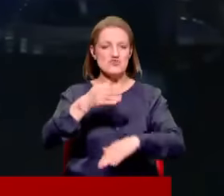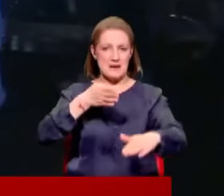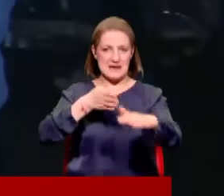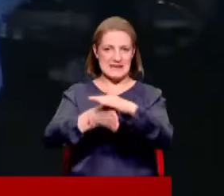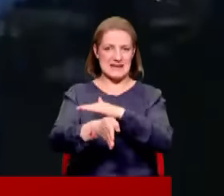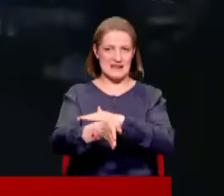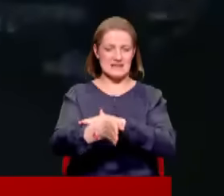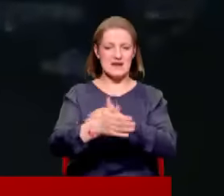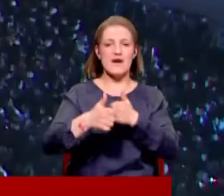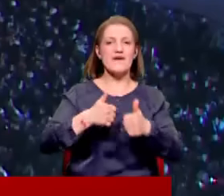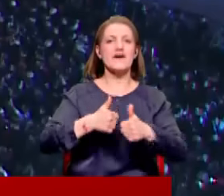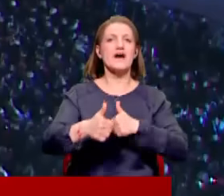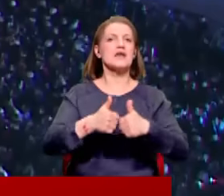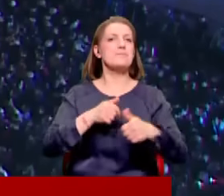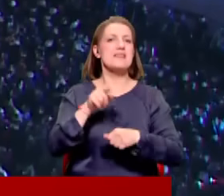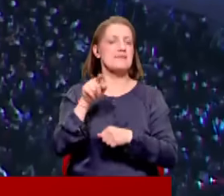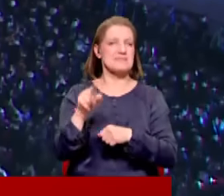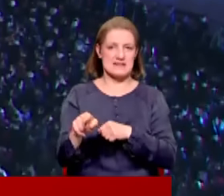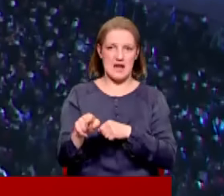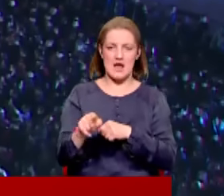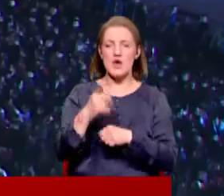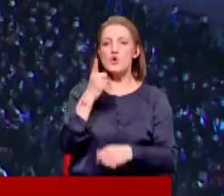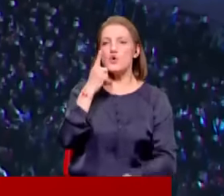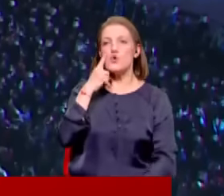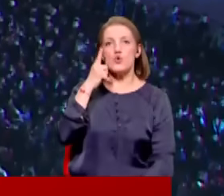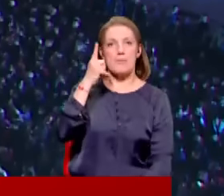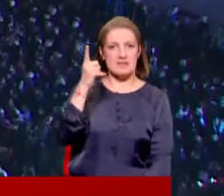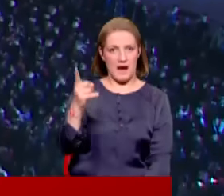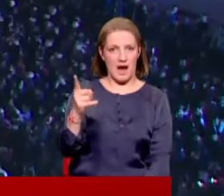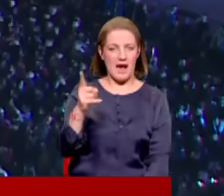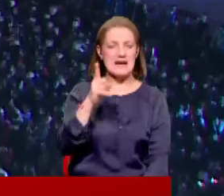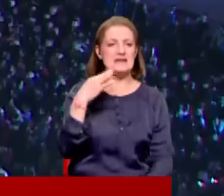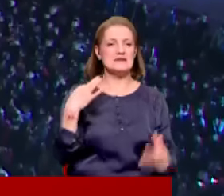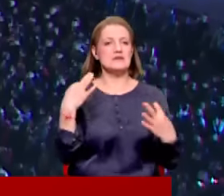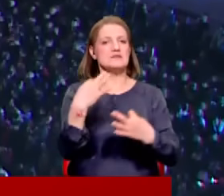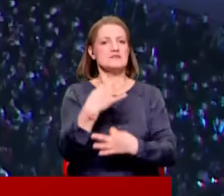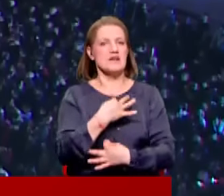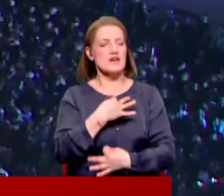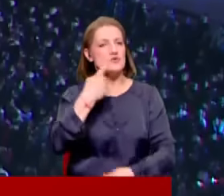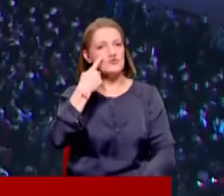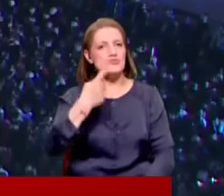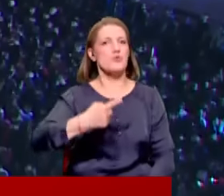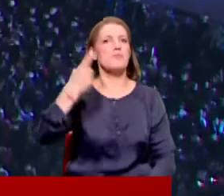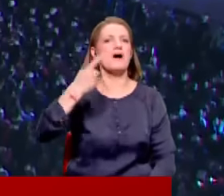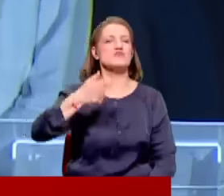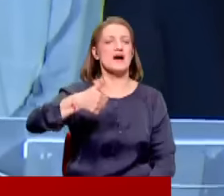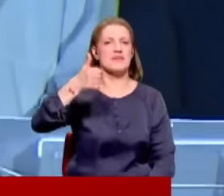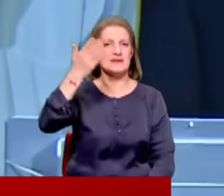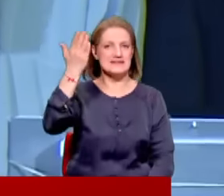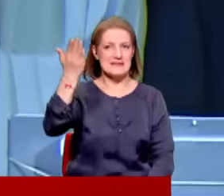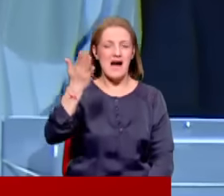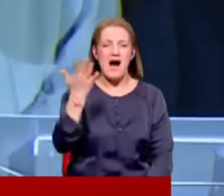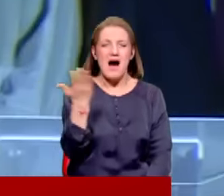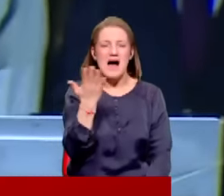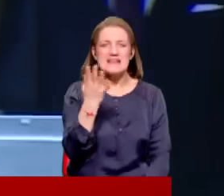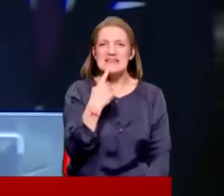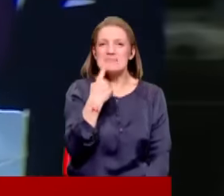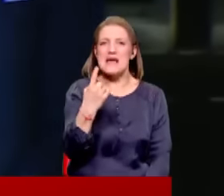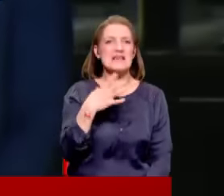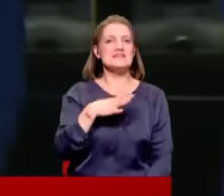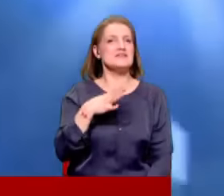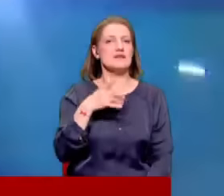giren rakiplerimize, hükümete, Sayın Cumhurbaşkanı'na hangi